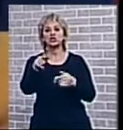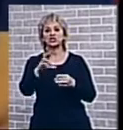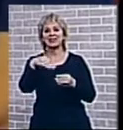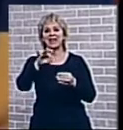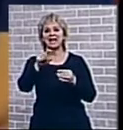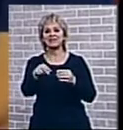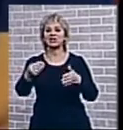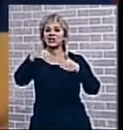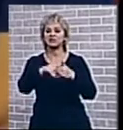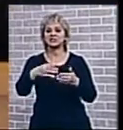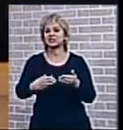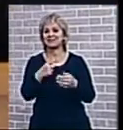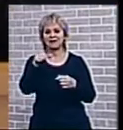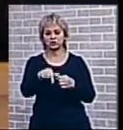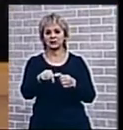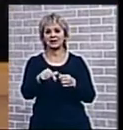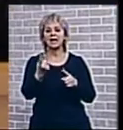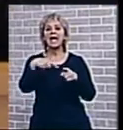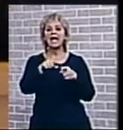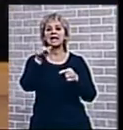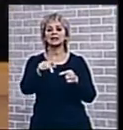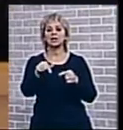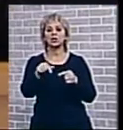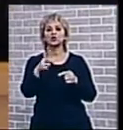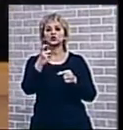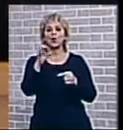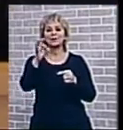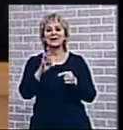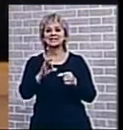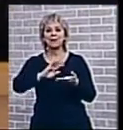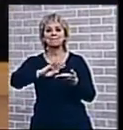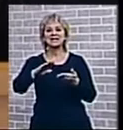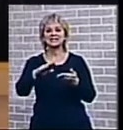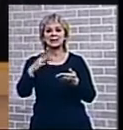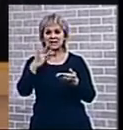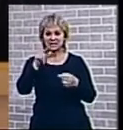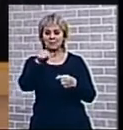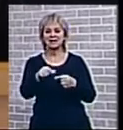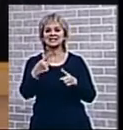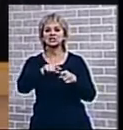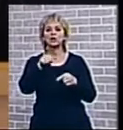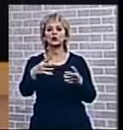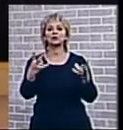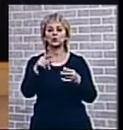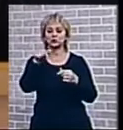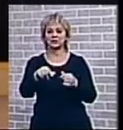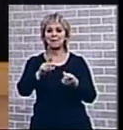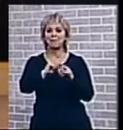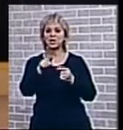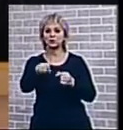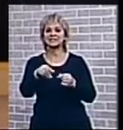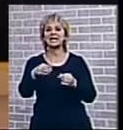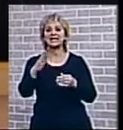тарифы инвесторов отпугивают. Это стопроцентное безобразие, с которым нужно бороться